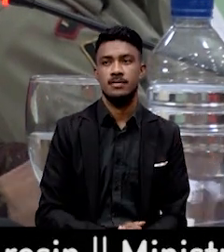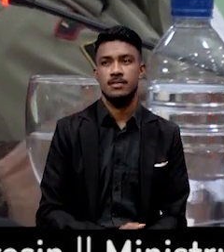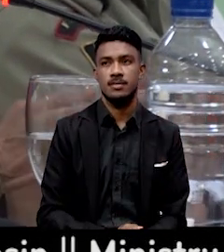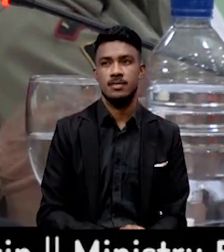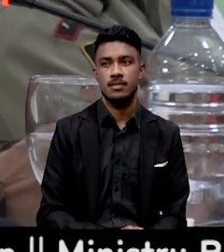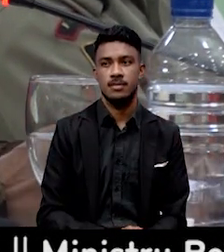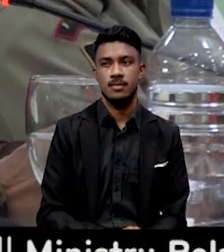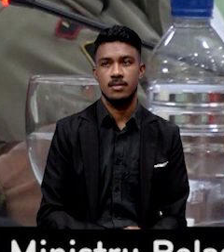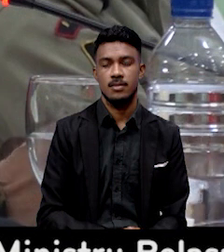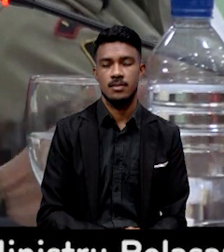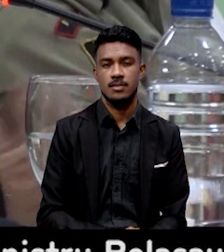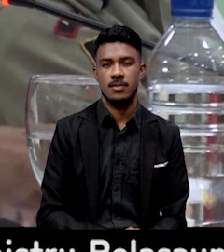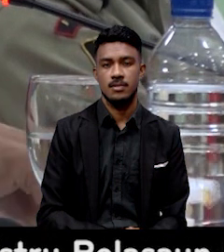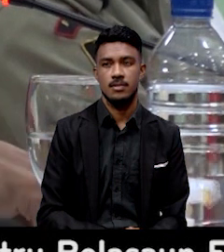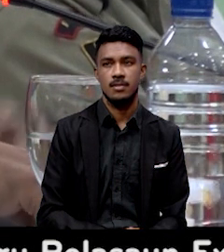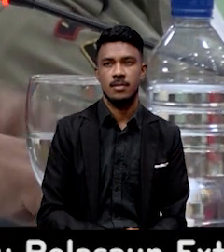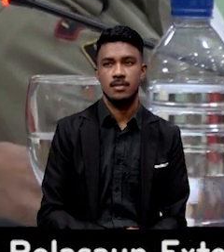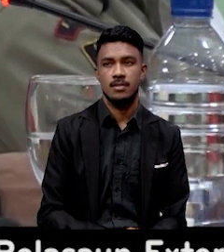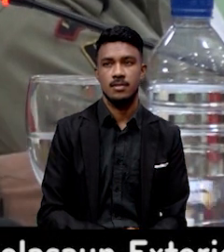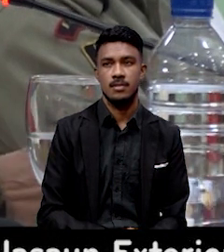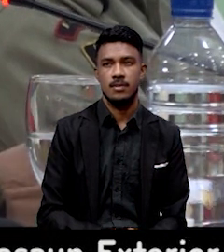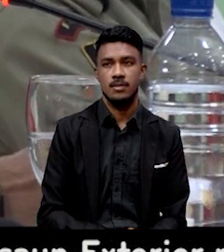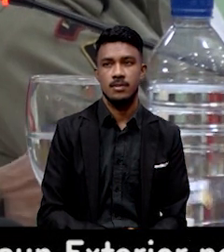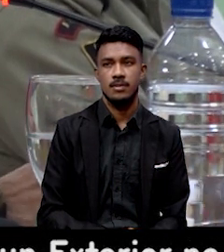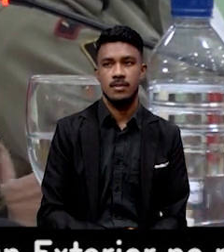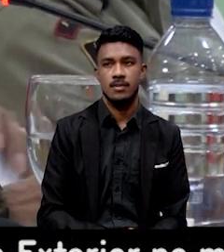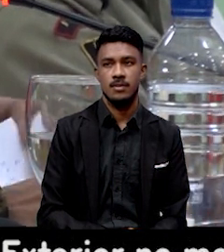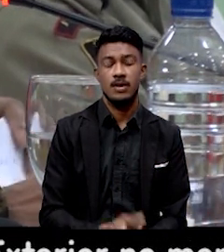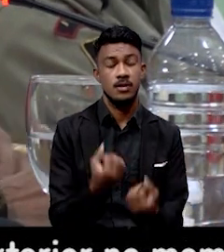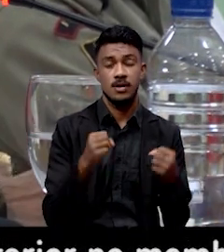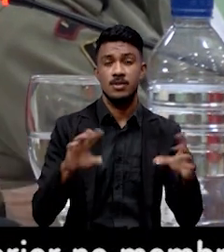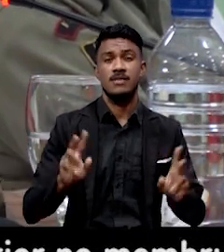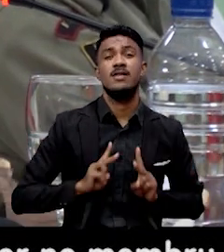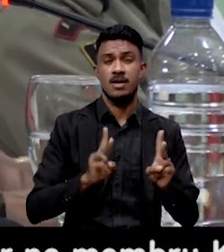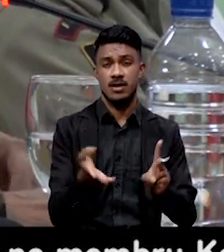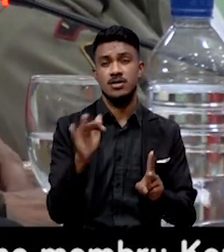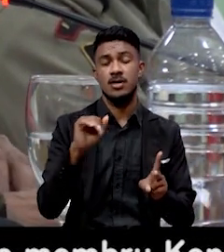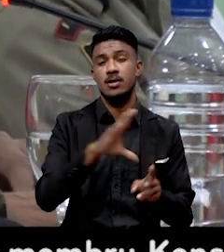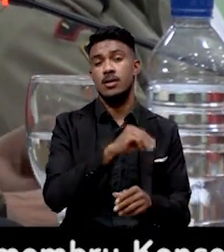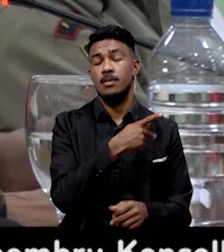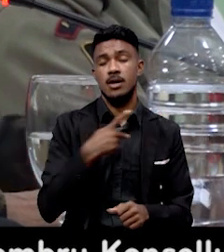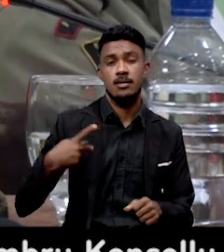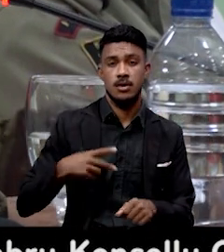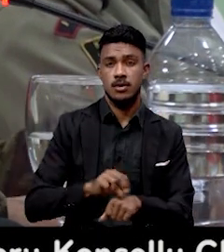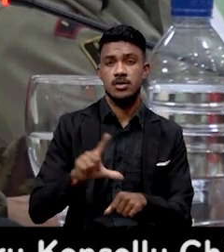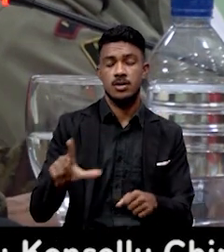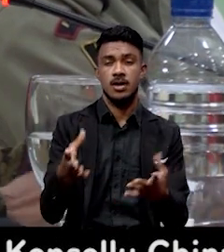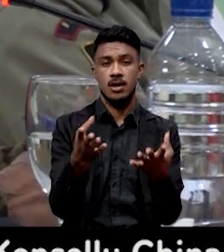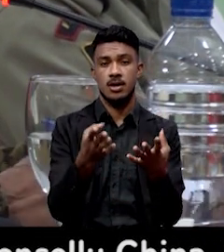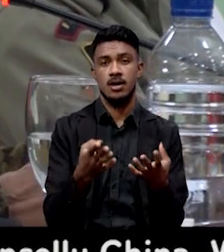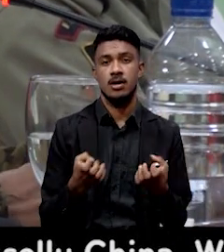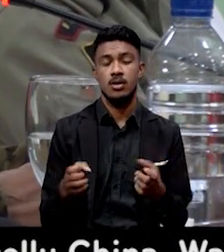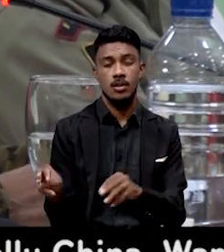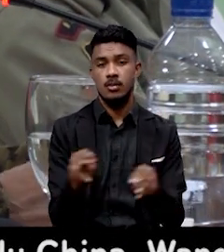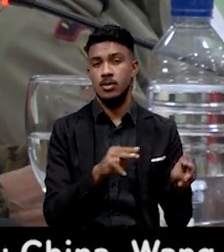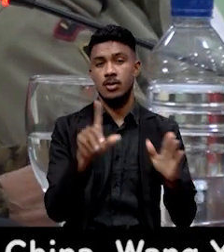Tipo, não sei nem. Tá claro, dia? Eu sim, veterano sim. Ou, Parlamento Nacional, se a cara tá tu, muda ali,